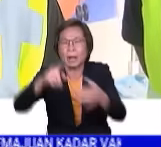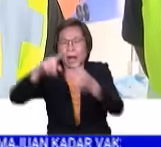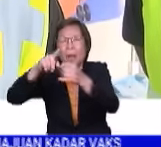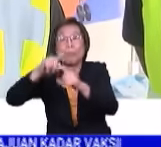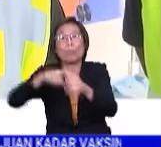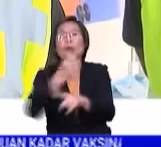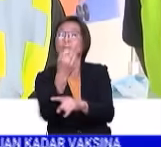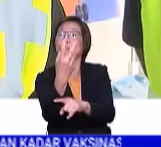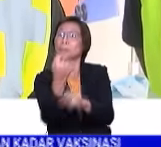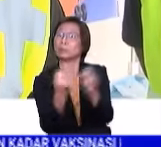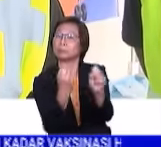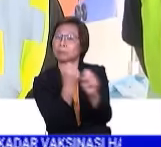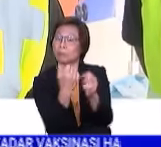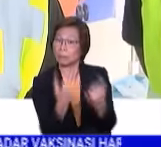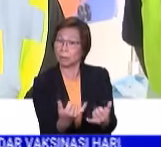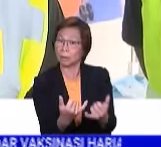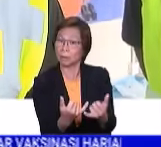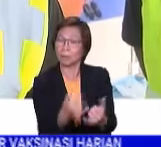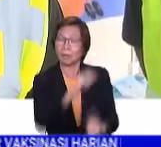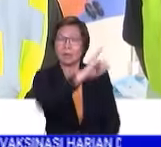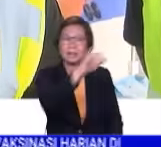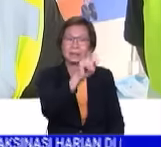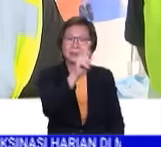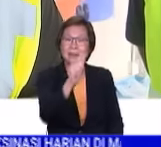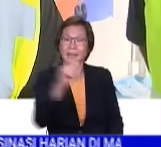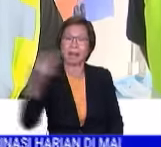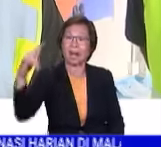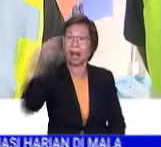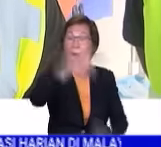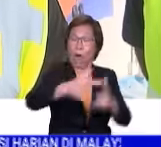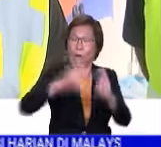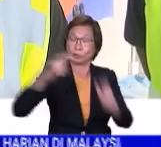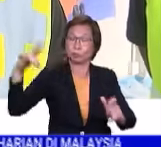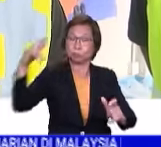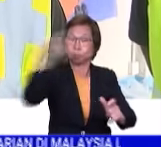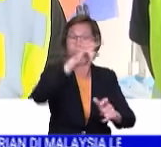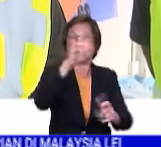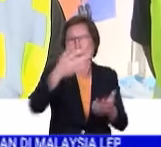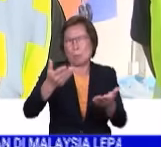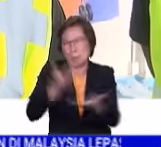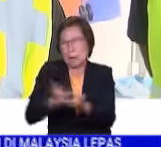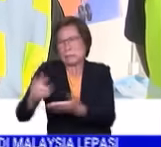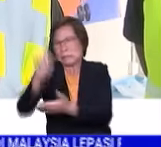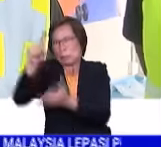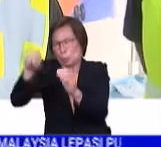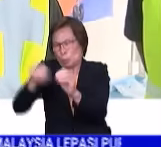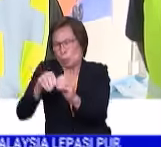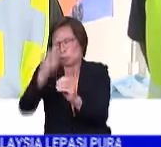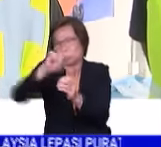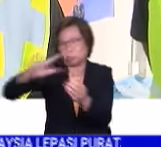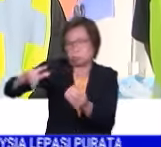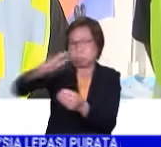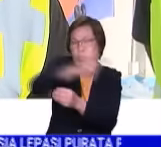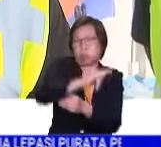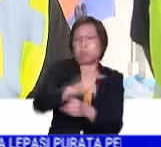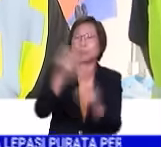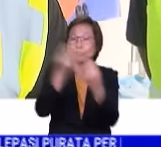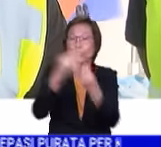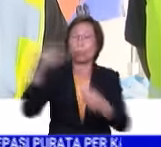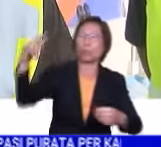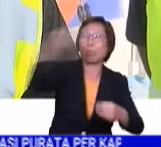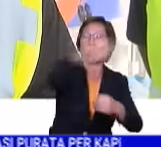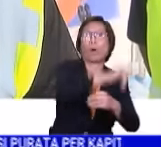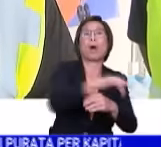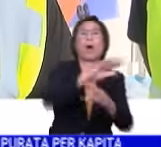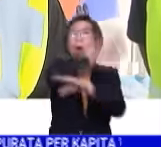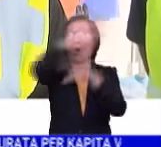ini, Majid Express bakal menerima satu lagi kapal, menjadikan jumlah pengoperasian pesawat kita sebanyak